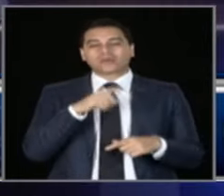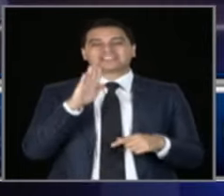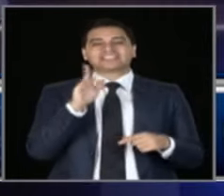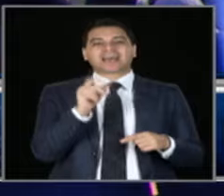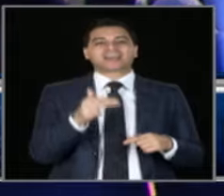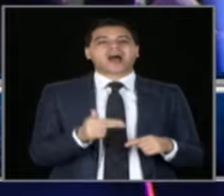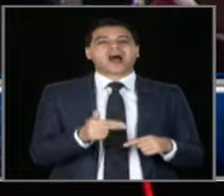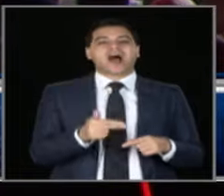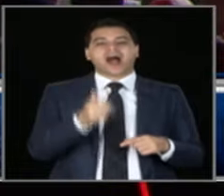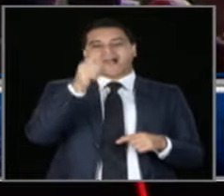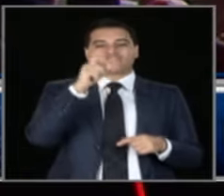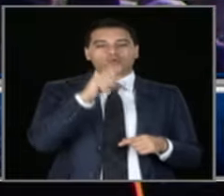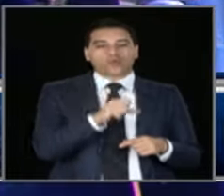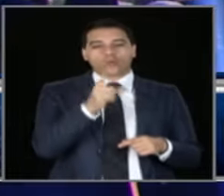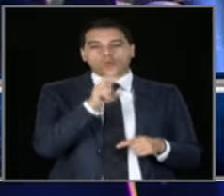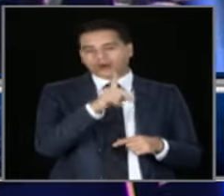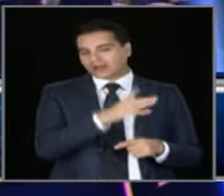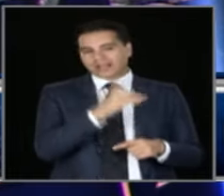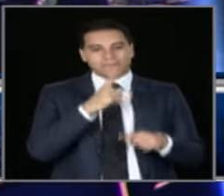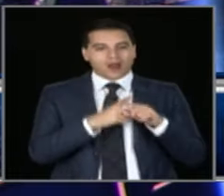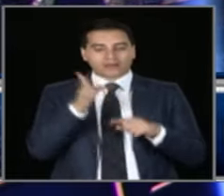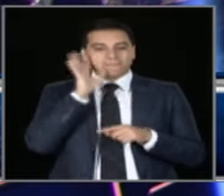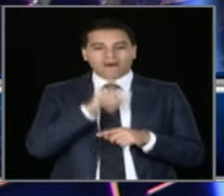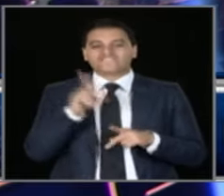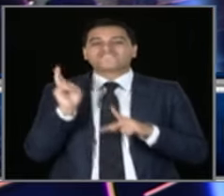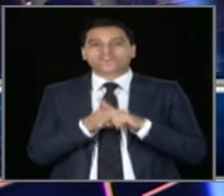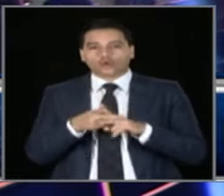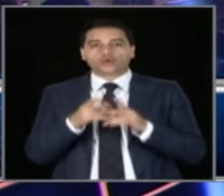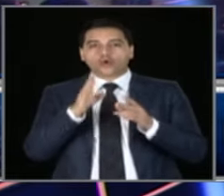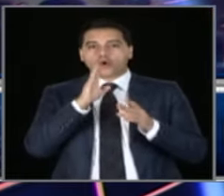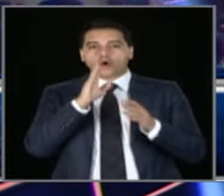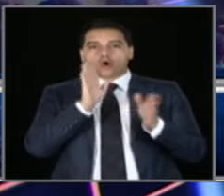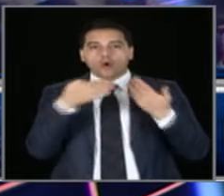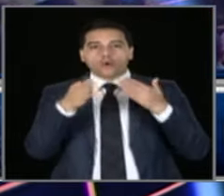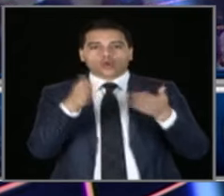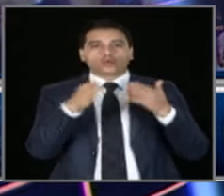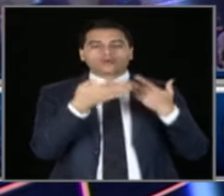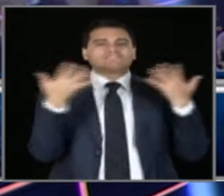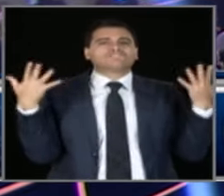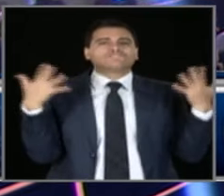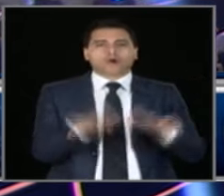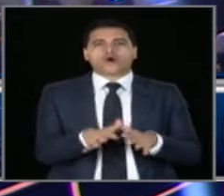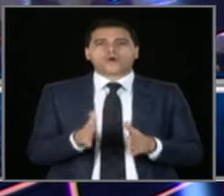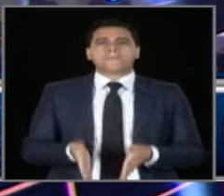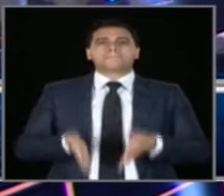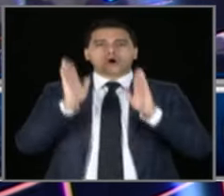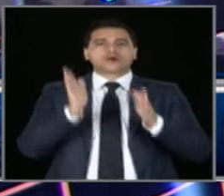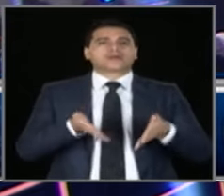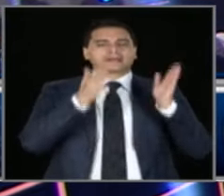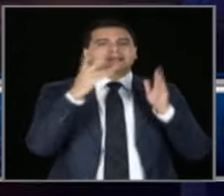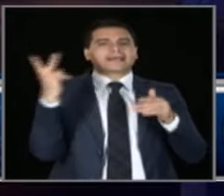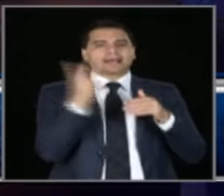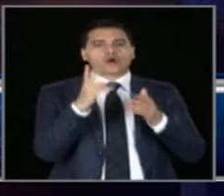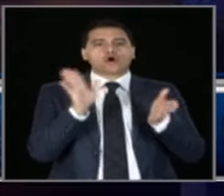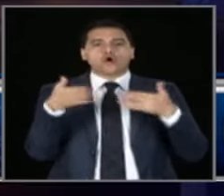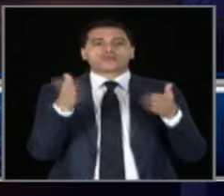خاطئة. دخل موسوعة جينيس في 2015 برجين عدد